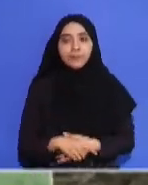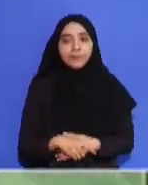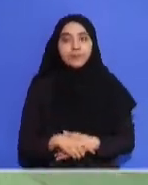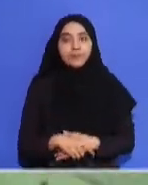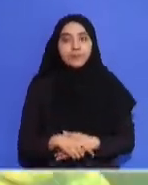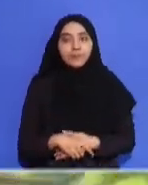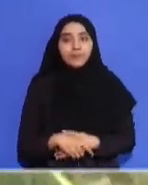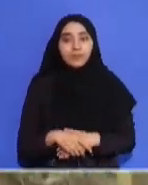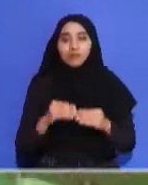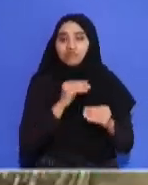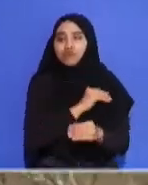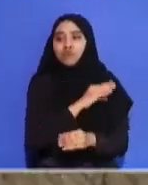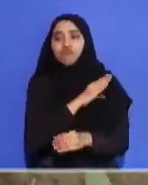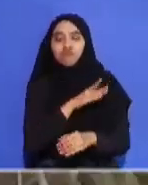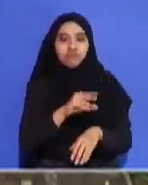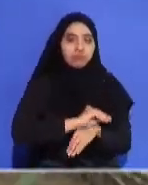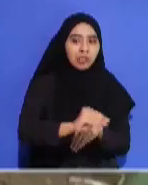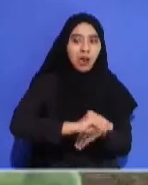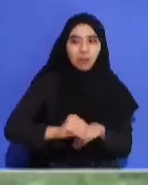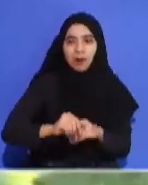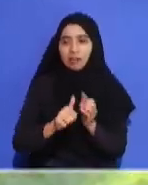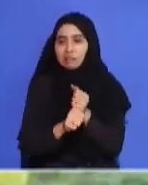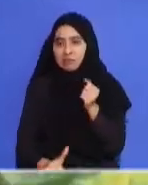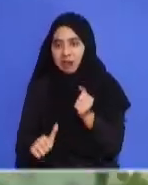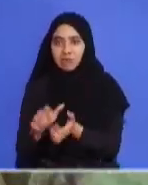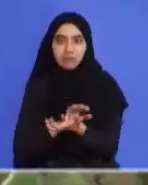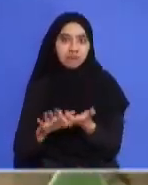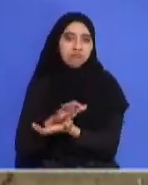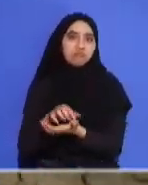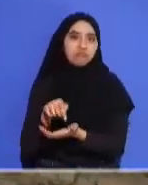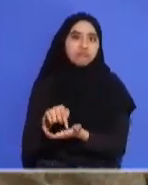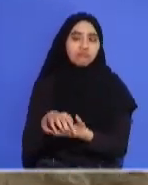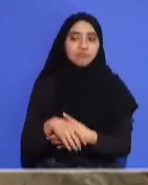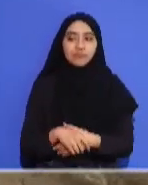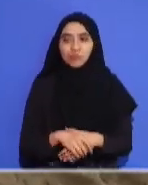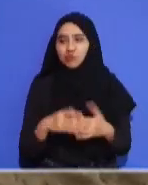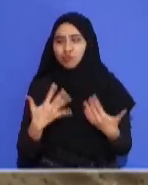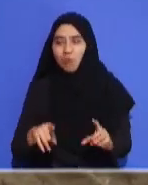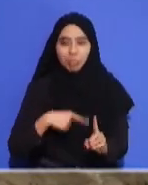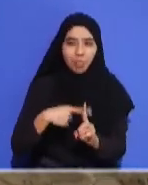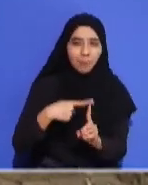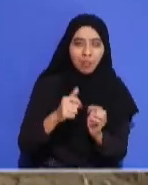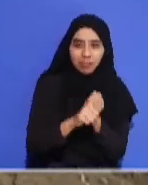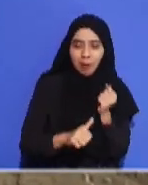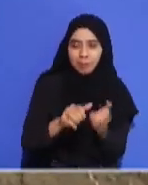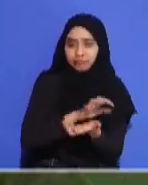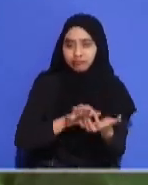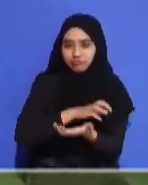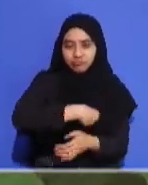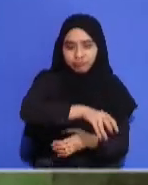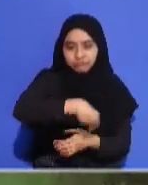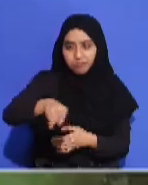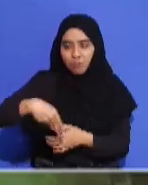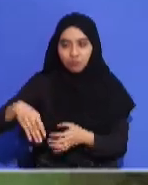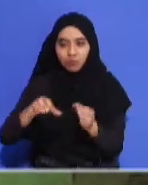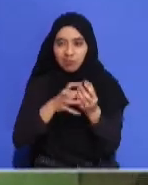tahaning taneman kanthi nambah rabuk organik ing lahan tetanipun. Kanthi dipun tambah wontenipun rabuk organik menika, kaajab taneman terong